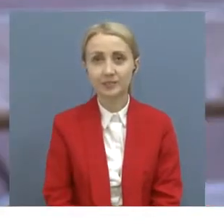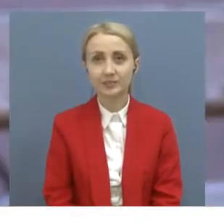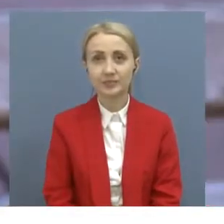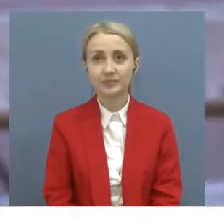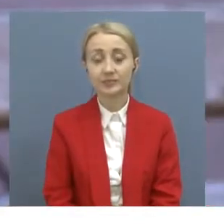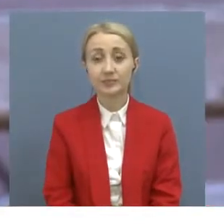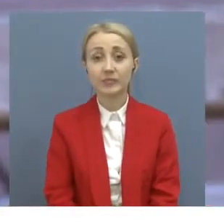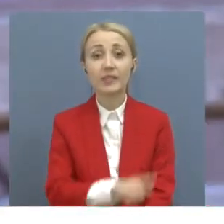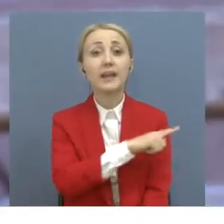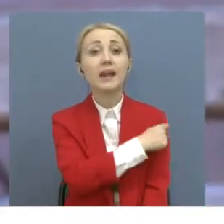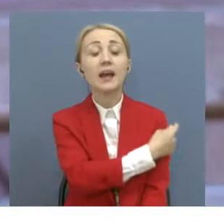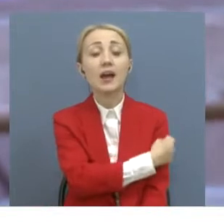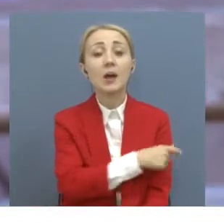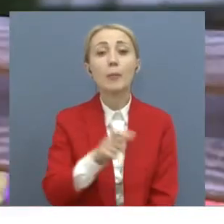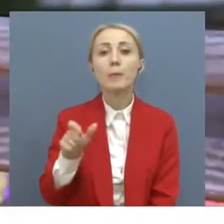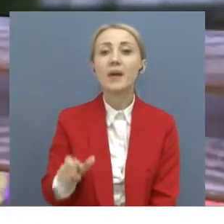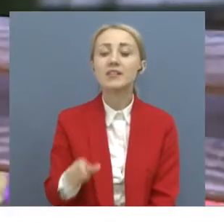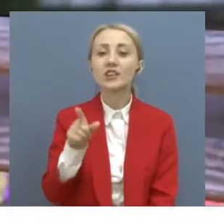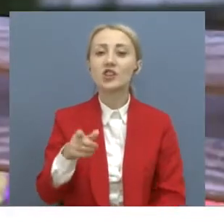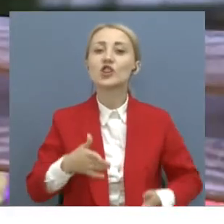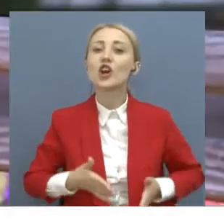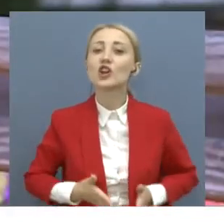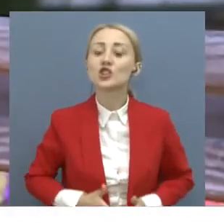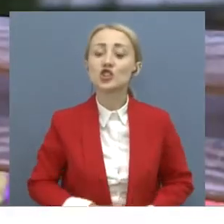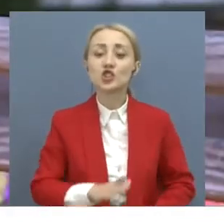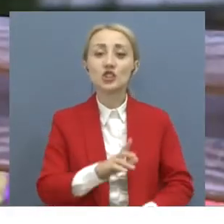Дәрігер болу үшін дәрігер болып туу керек. Медицинаға